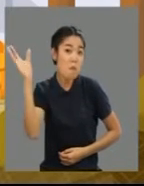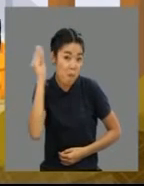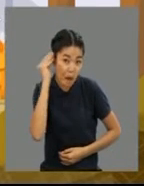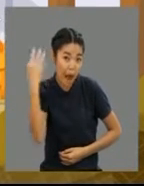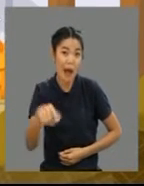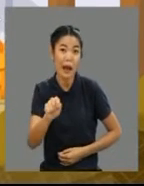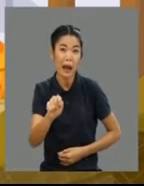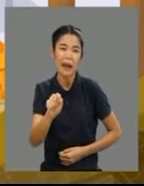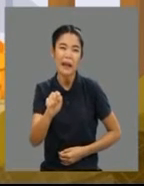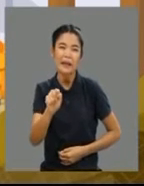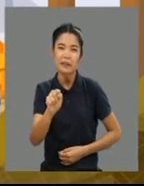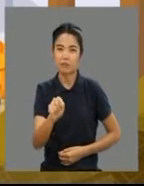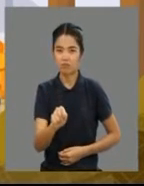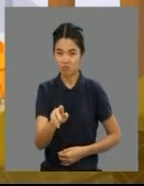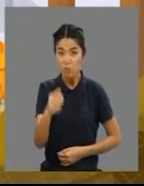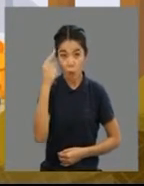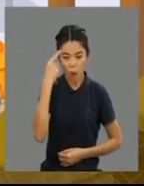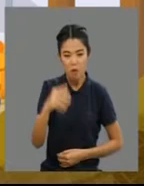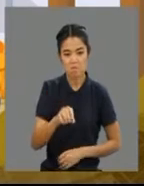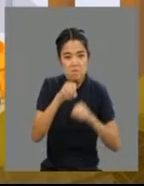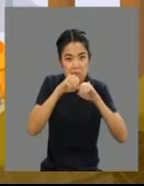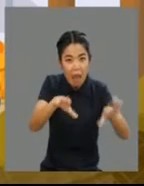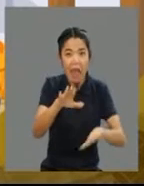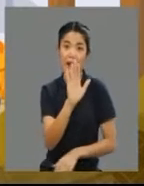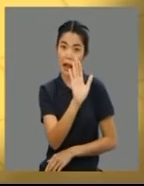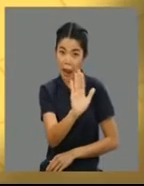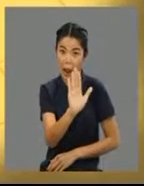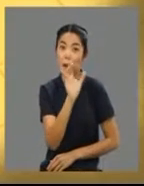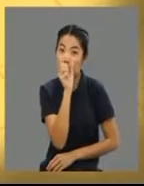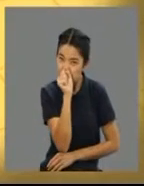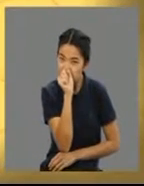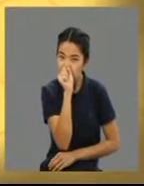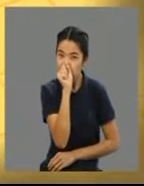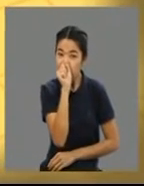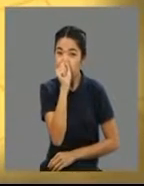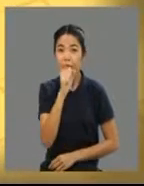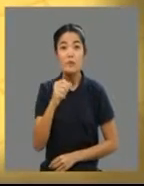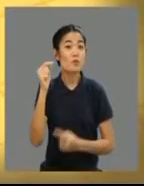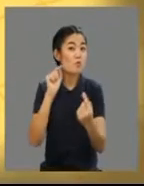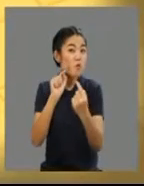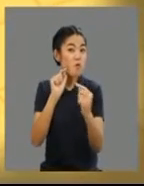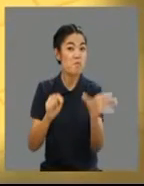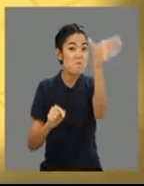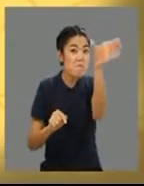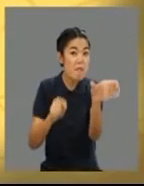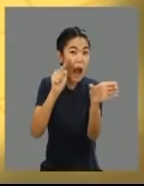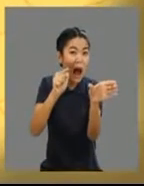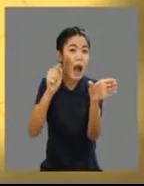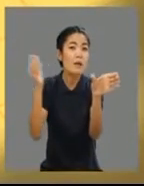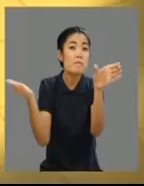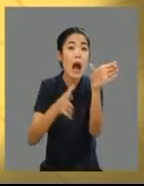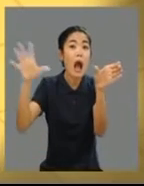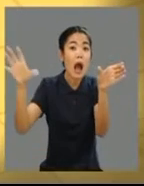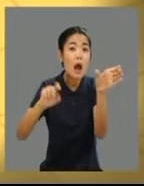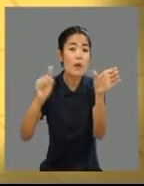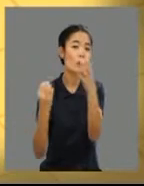องวิทย์ด้วยเหรอเฮ้ยรู้แล้วก็อย่าไปบอกใครนะต้นเสาที่อยู่กลางห้องวิทย์น่ะมันตัดมาจากต้น